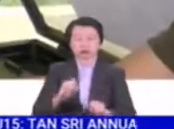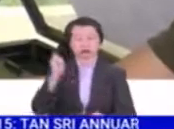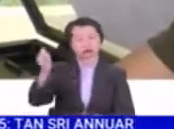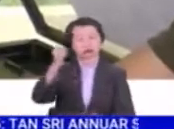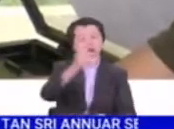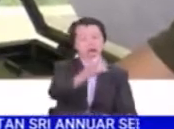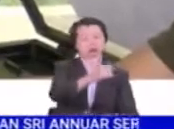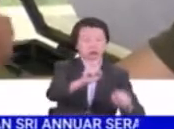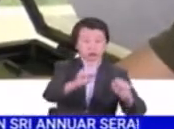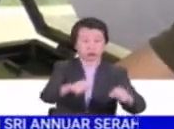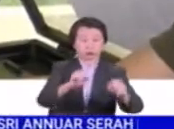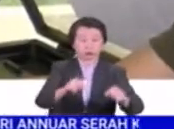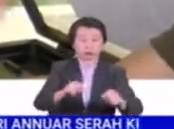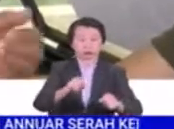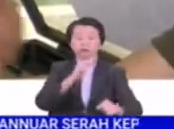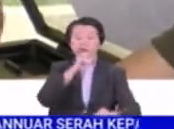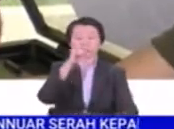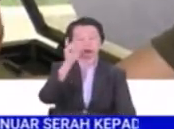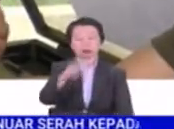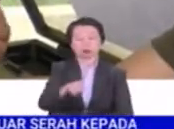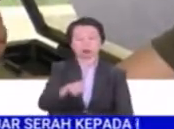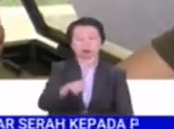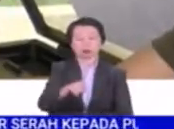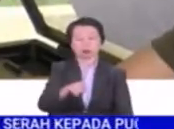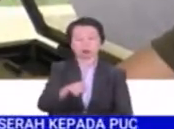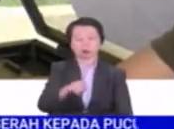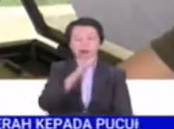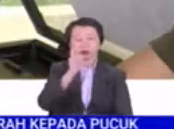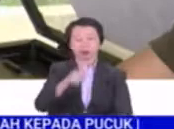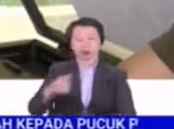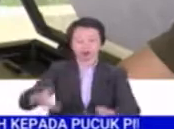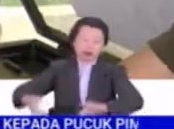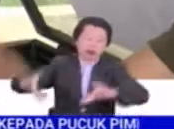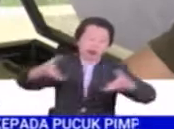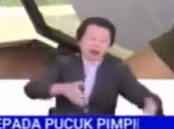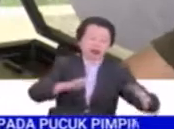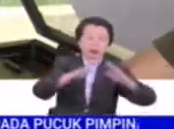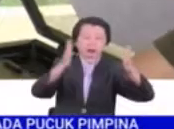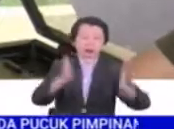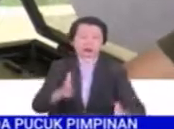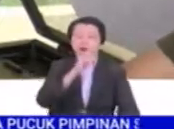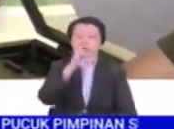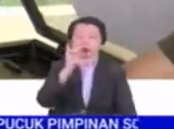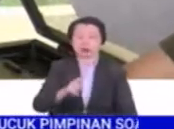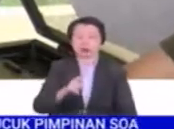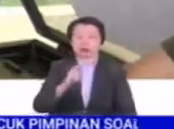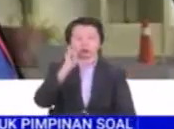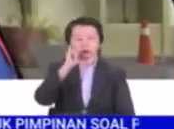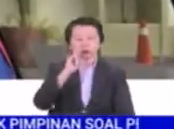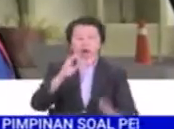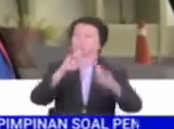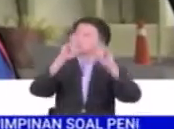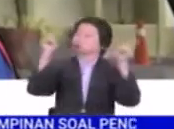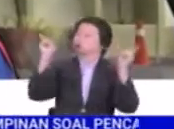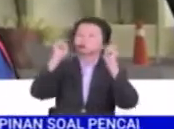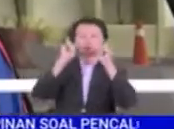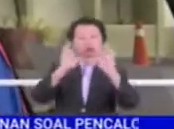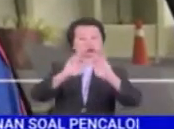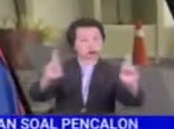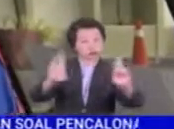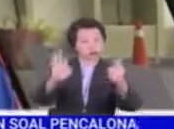mana-mana, tak payah apa angkat meja ke apa, tak payah. Ini ada payung siap dah semua.